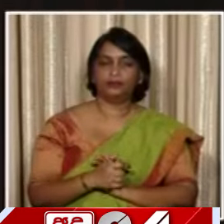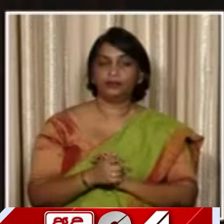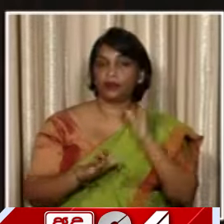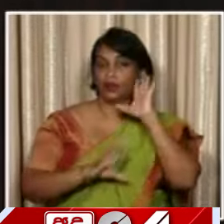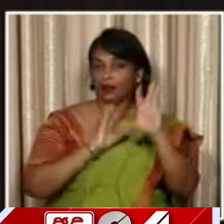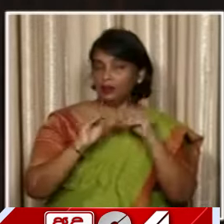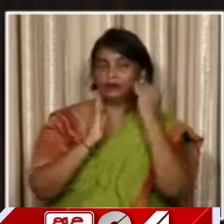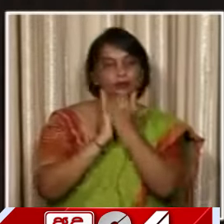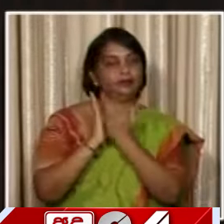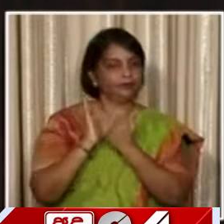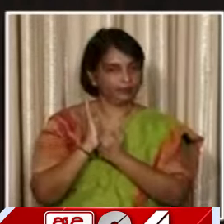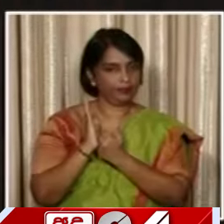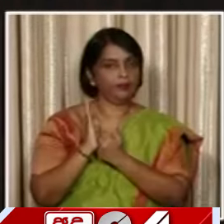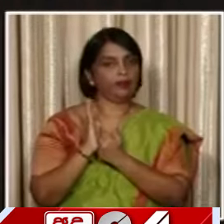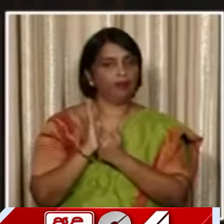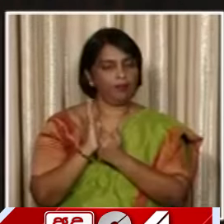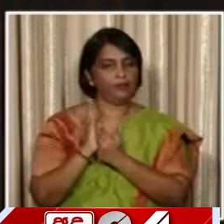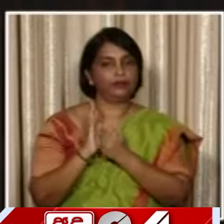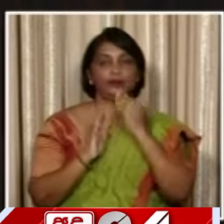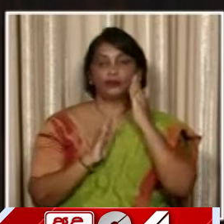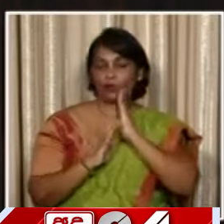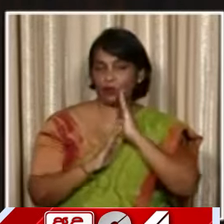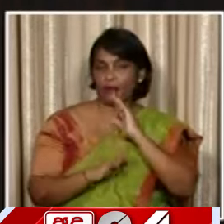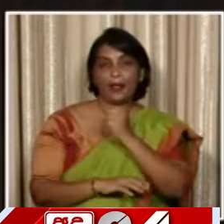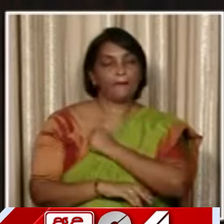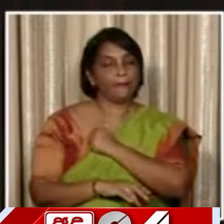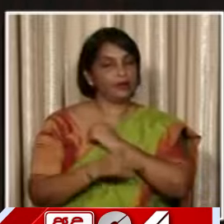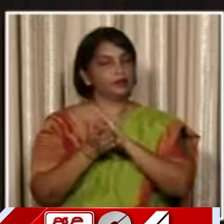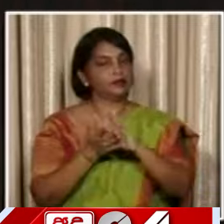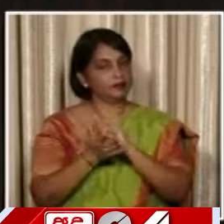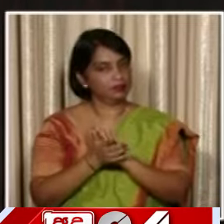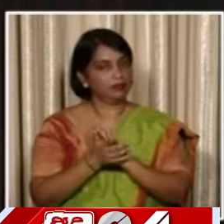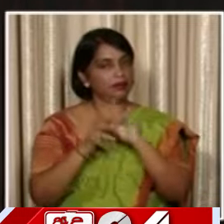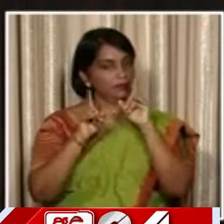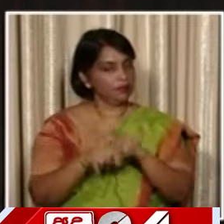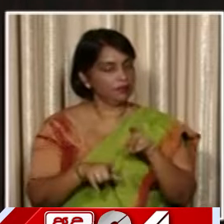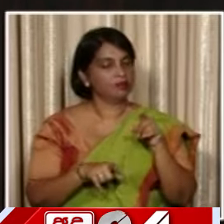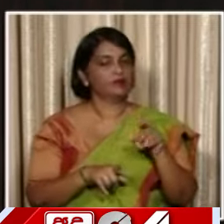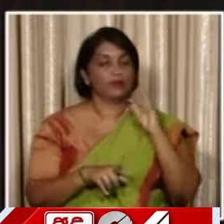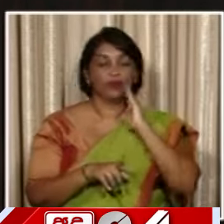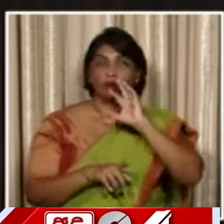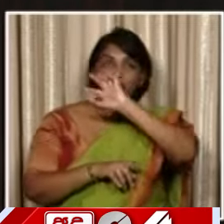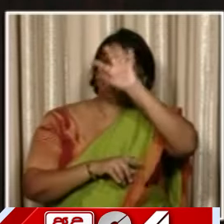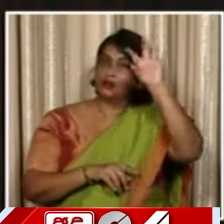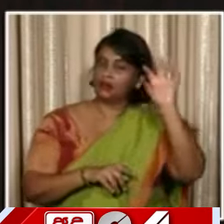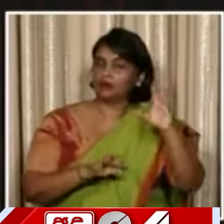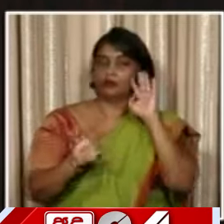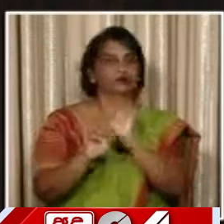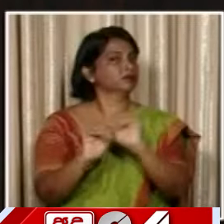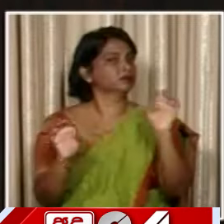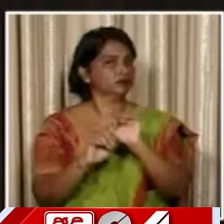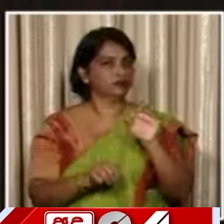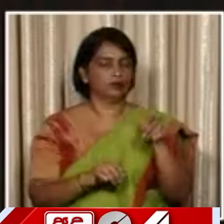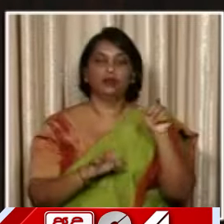සංඛ්‍යා ලේඛන තොරතුරුත් එක්ක විදේශ තානාපති සේවාවන් ඒ වගේම විදේශ රටවල් ප්‍රචාරණයක් දියත්